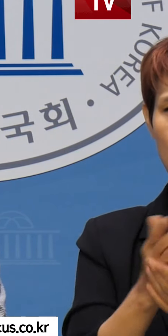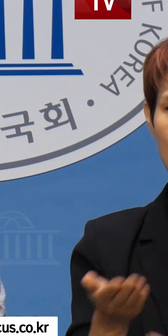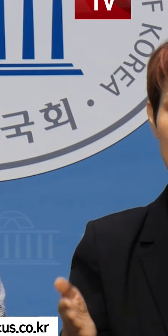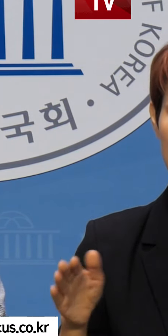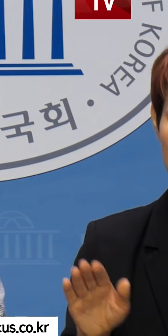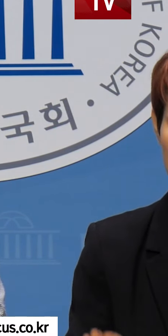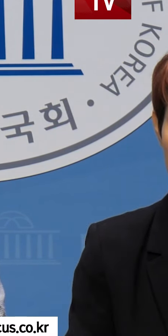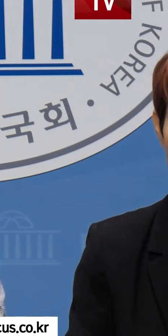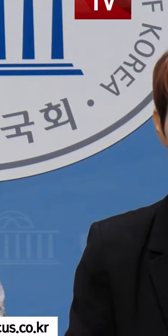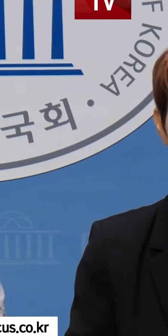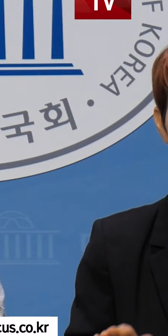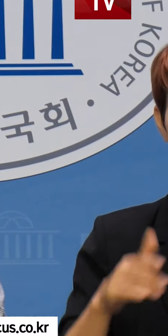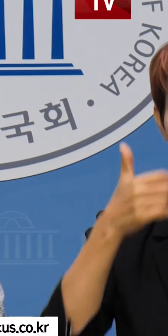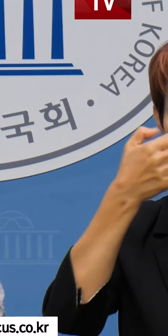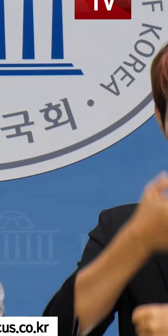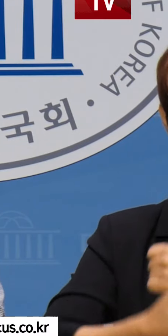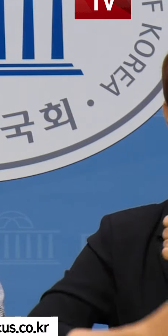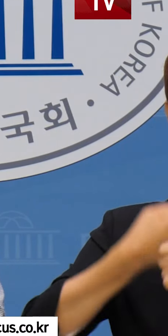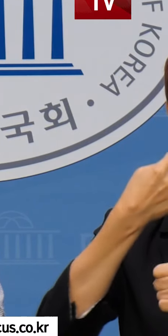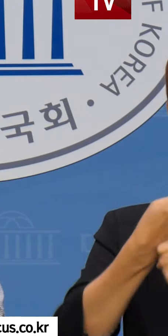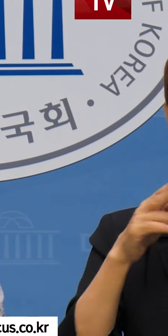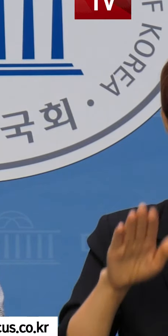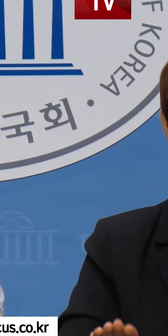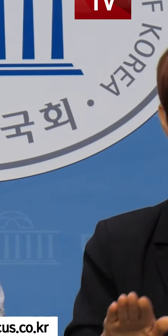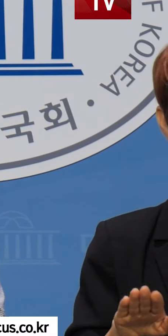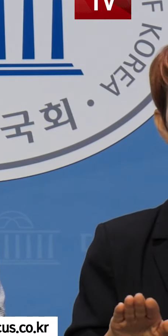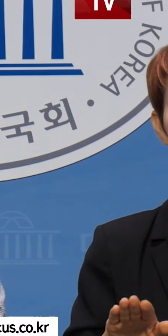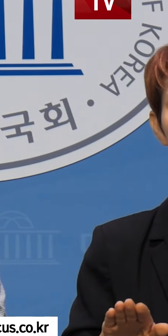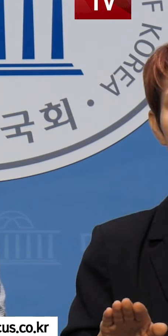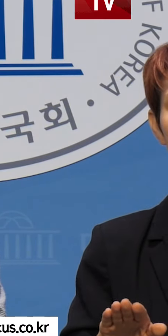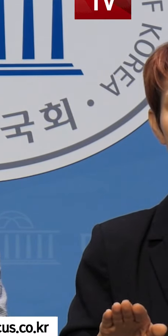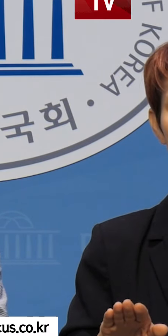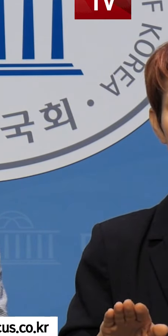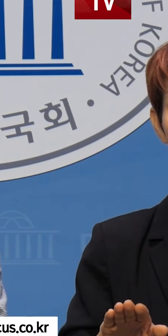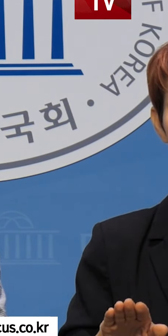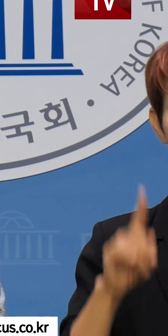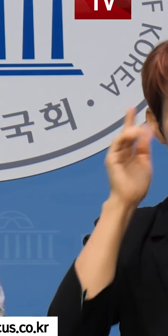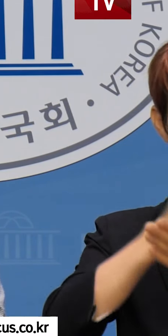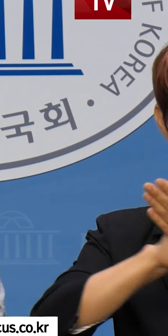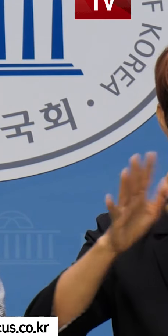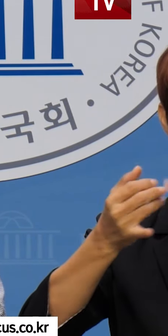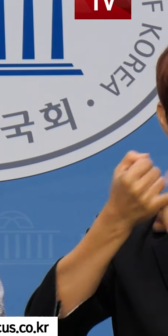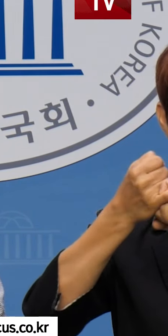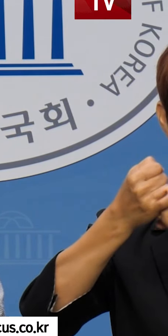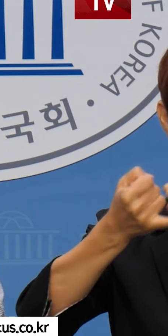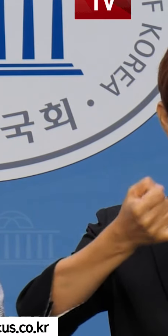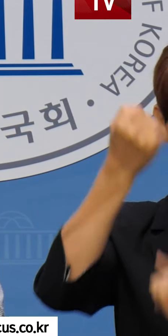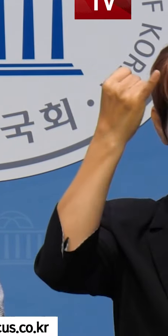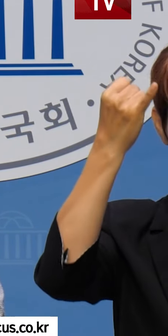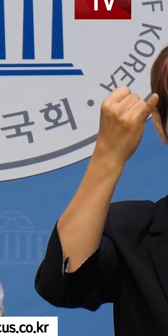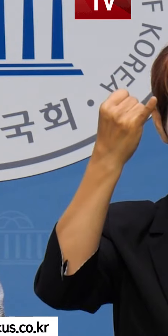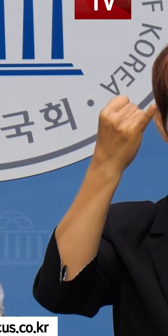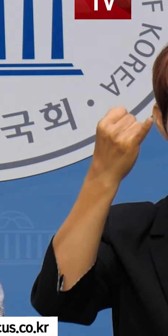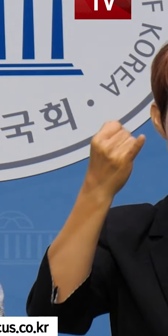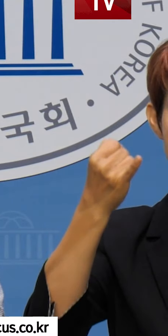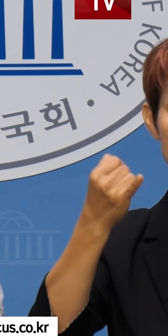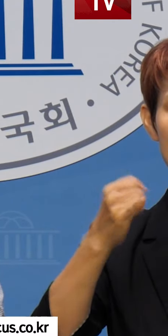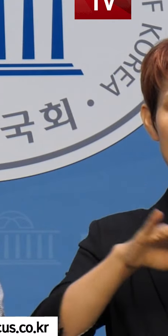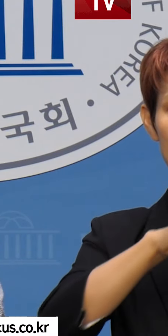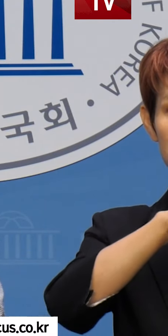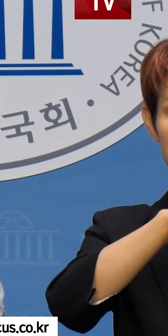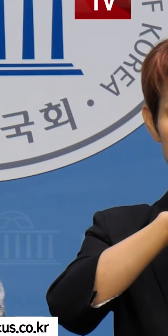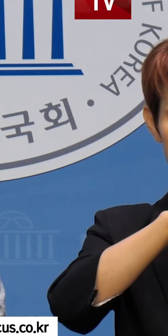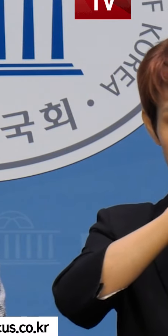그러나 52년이 지난 오늘 평화 약속은 방기한 채 서로를 향해 대북 전단